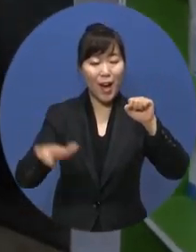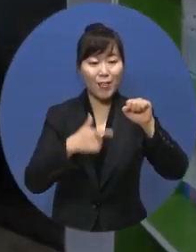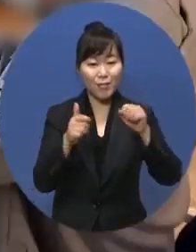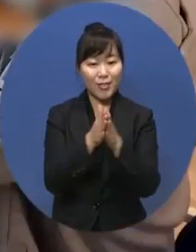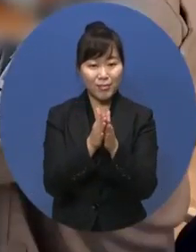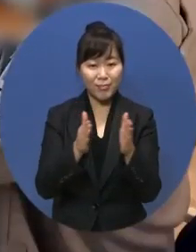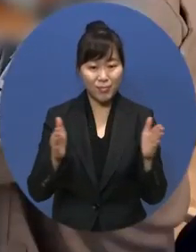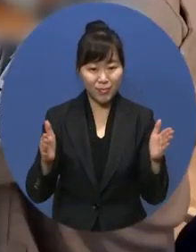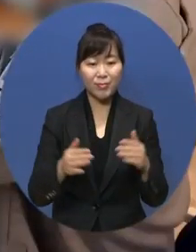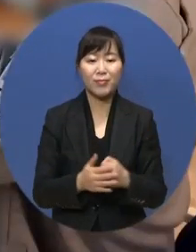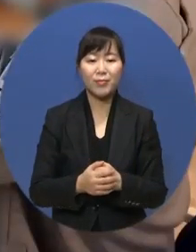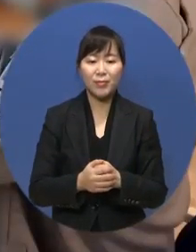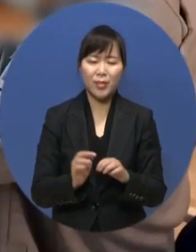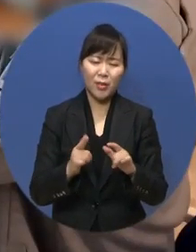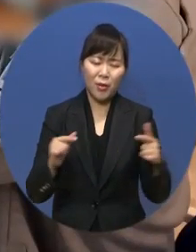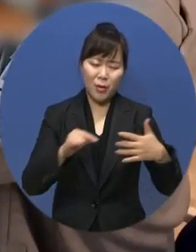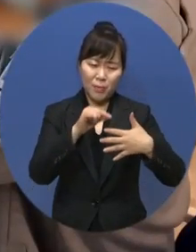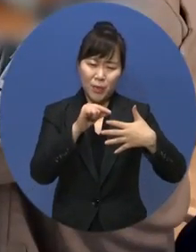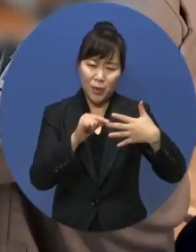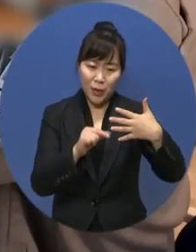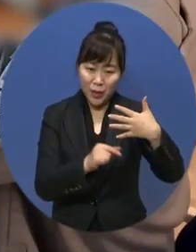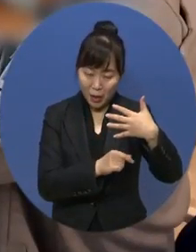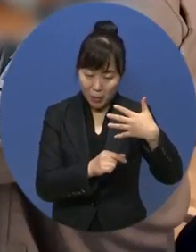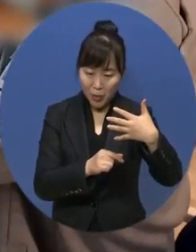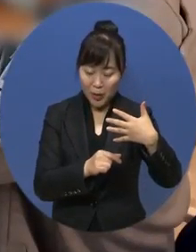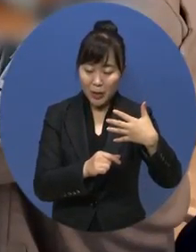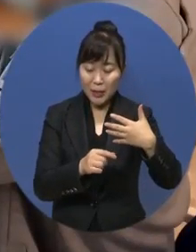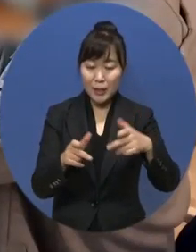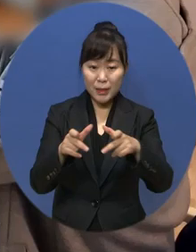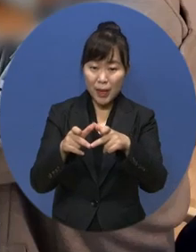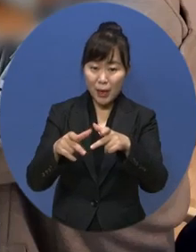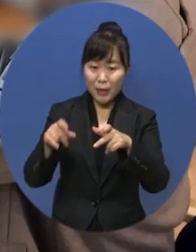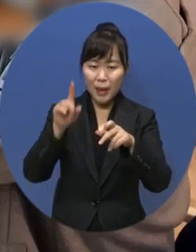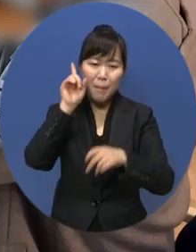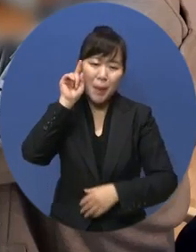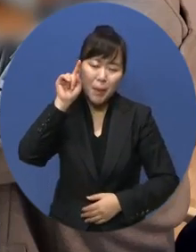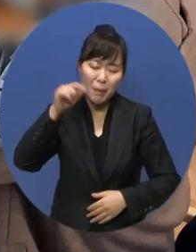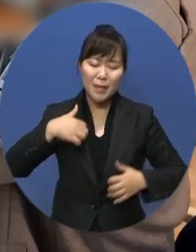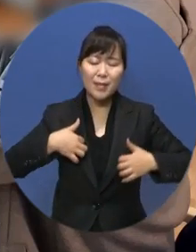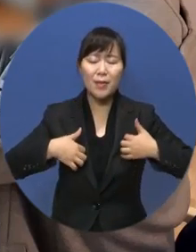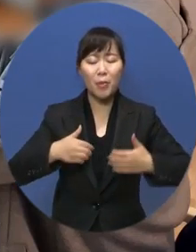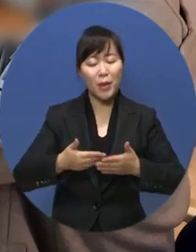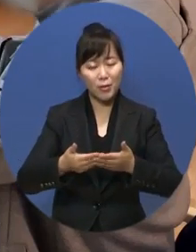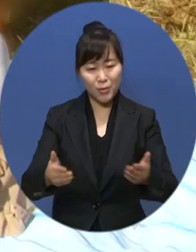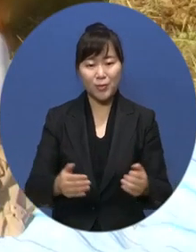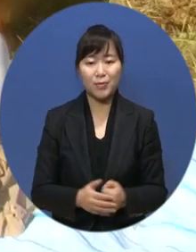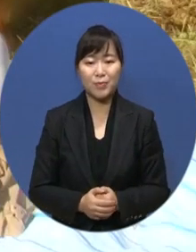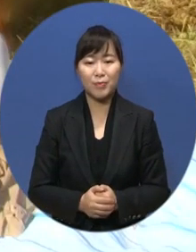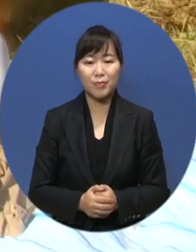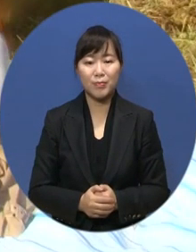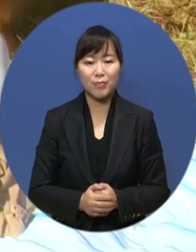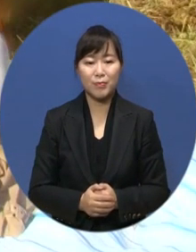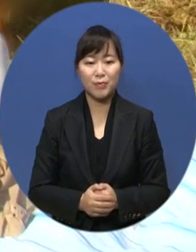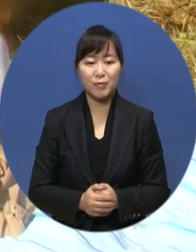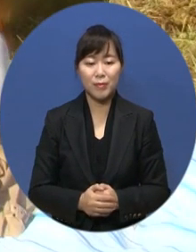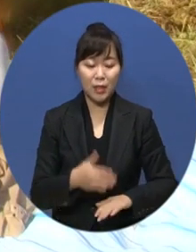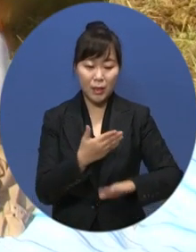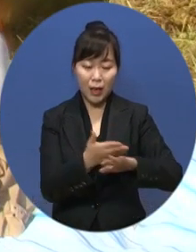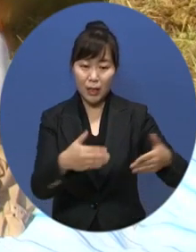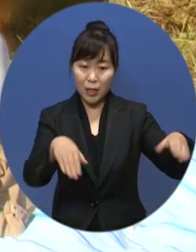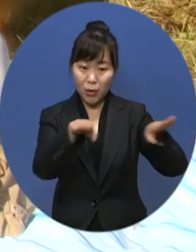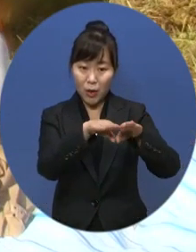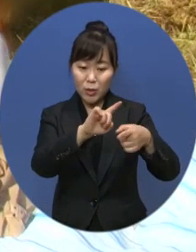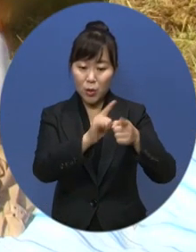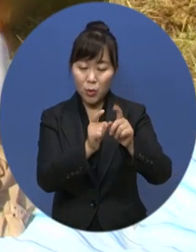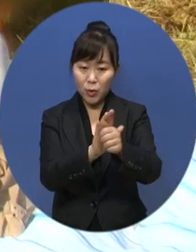시작하여 다양한 프로그램으로 이용인들의 매일을 즐겁게 만들어주고 타 기관과의